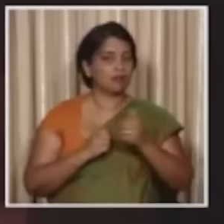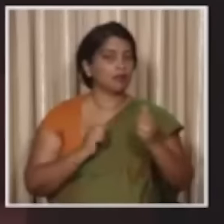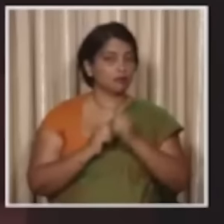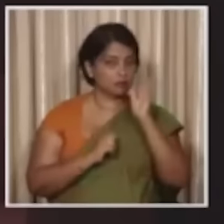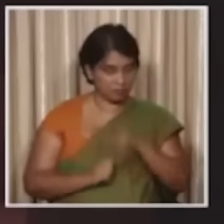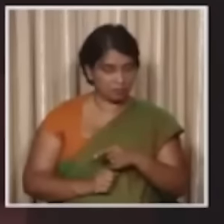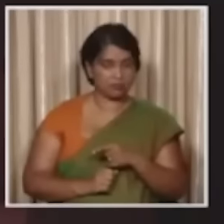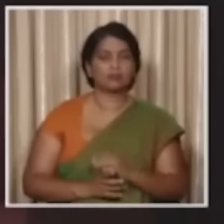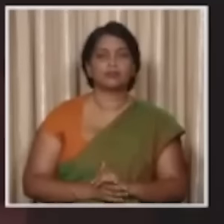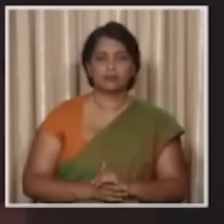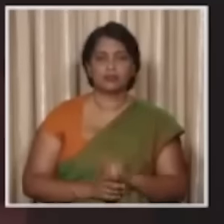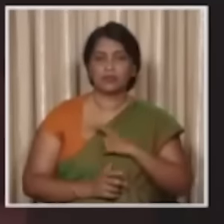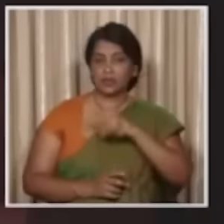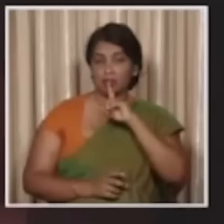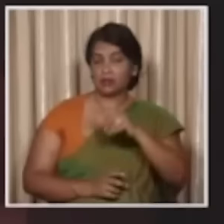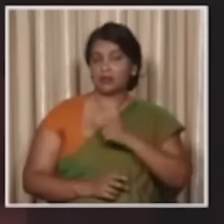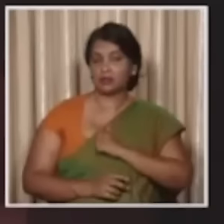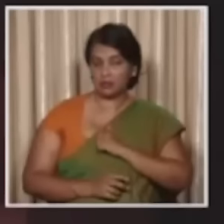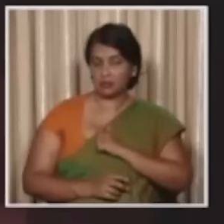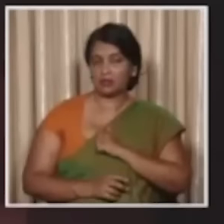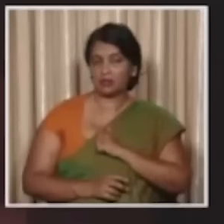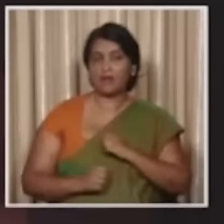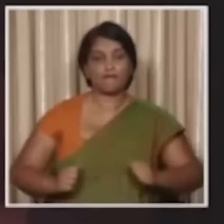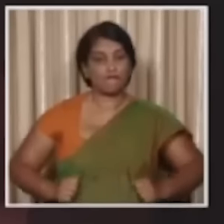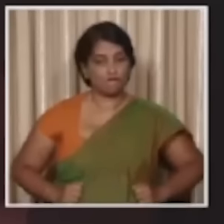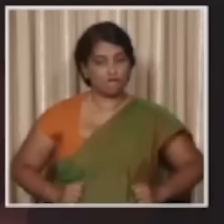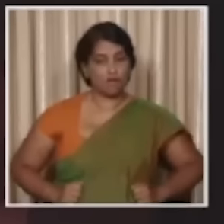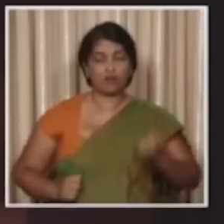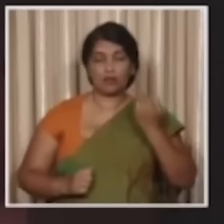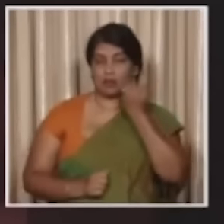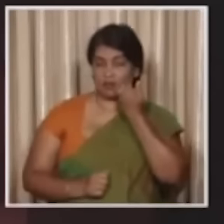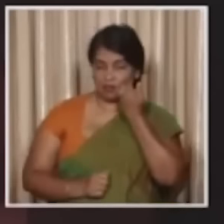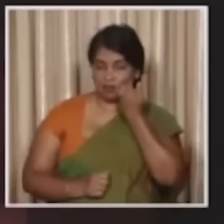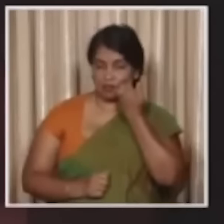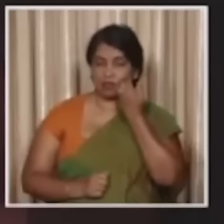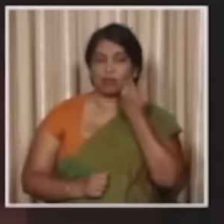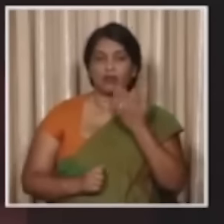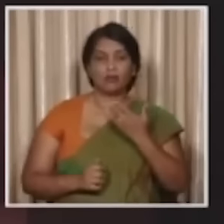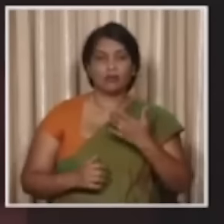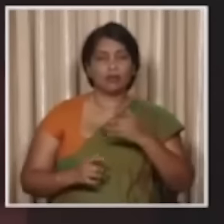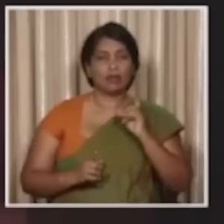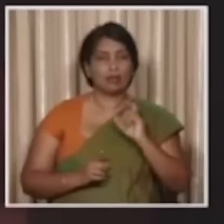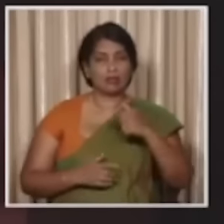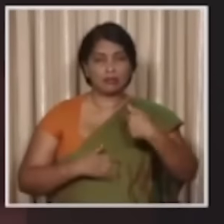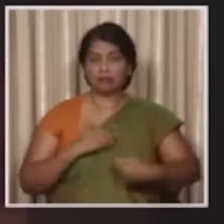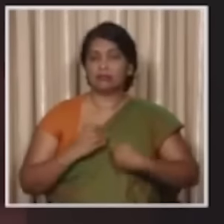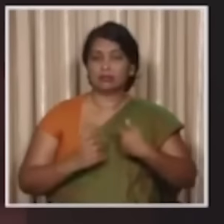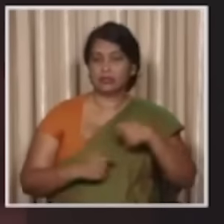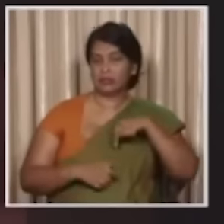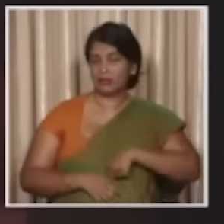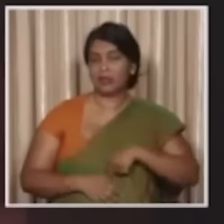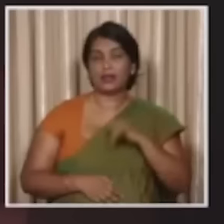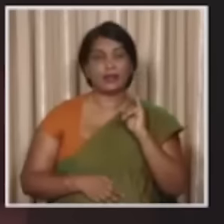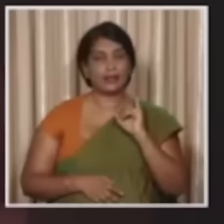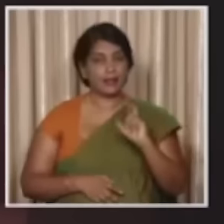ගනු ලබන්නේද මම මතක් කරන්න කැමතියි වකුගඩු ආසාදනය ගැබ්ගෙල පිළිකාව සර්වයිකල් කැන්සර්